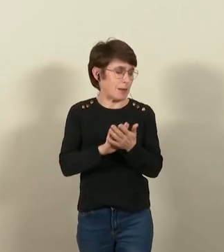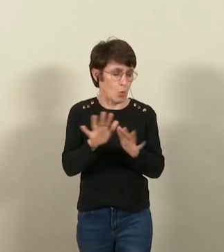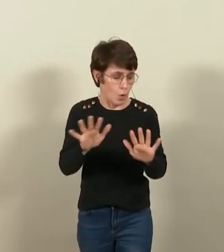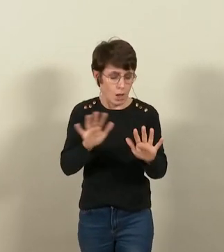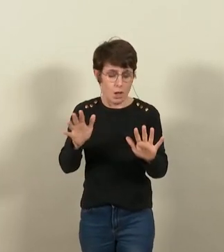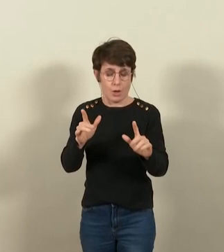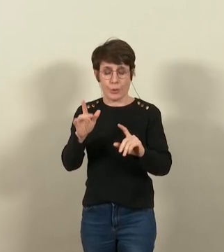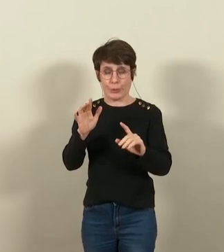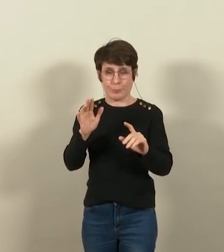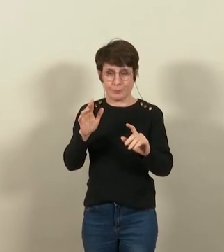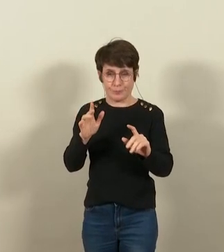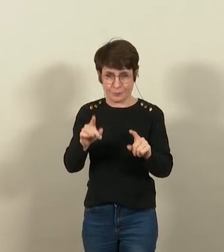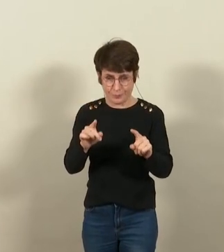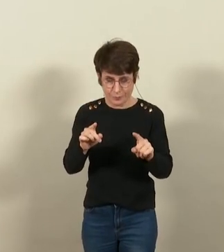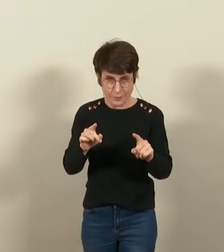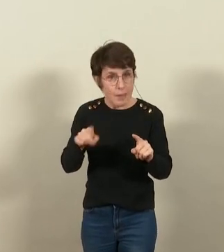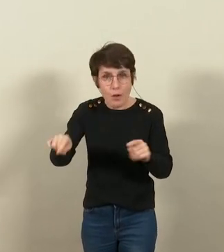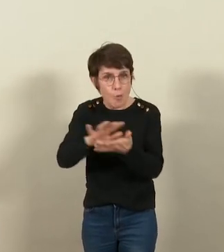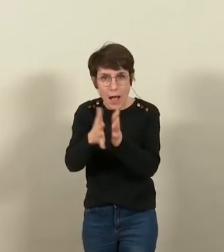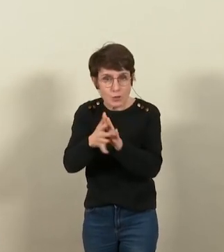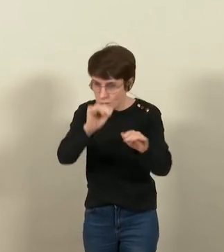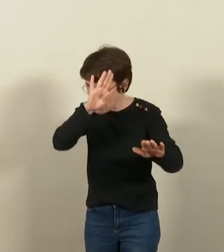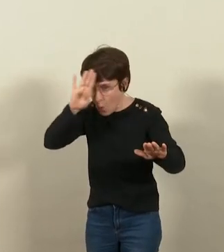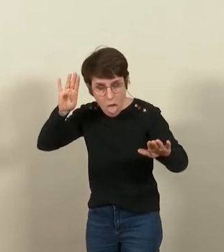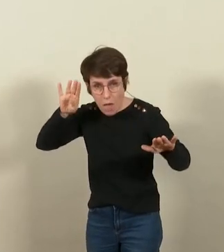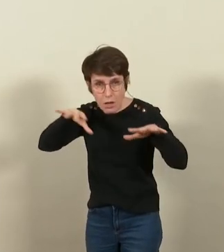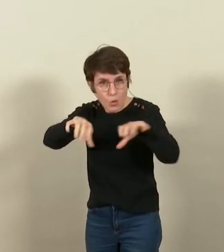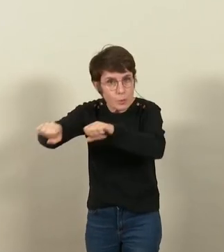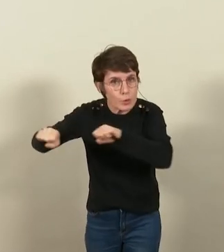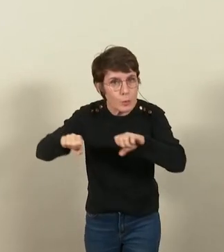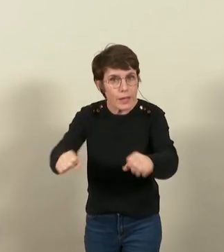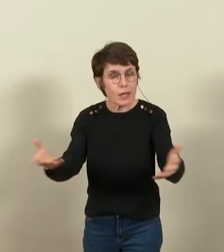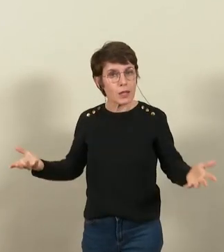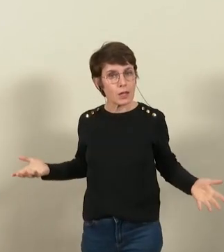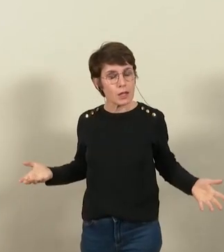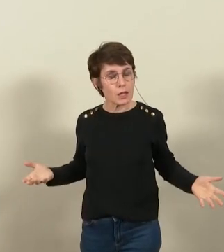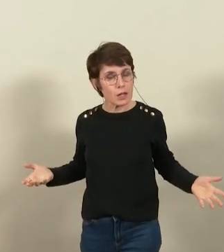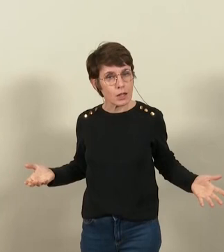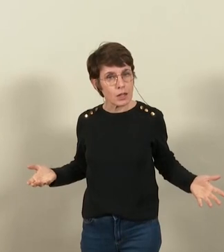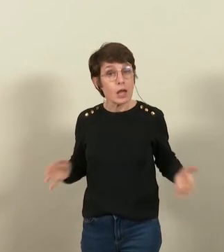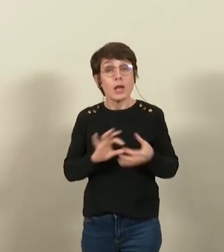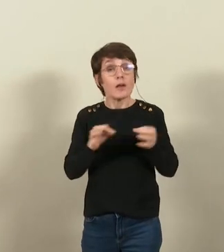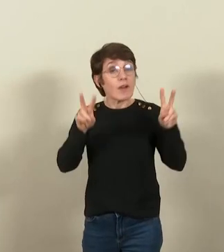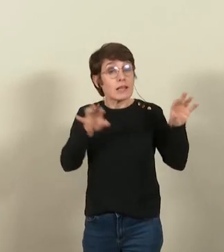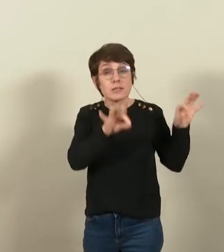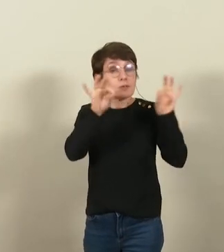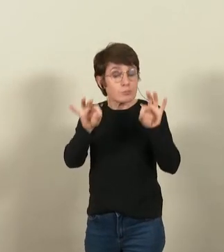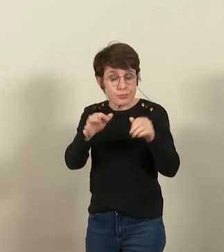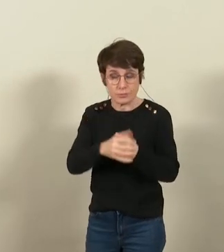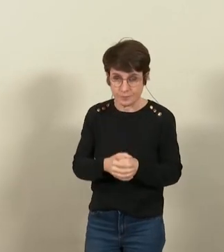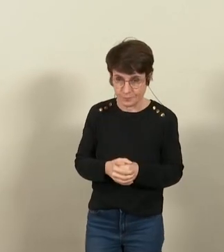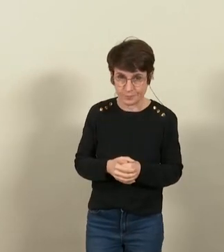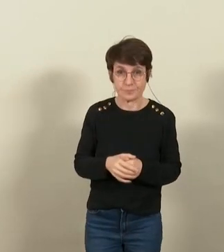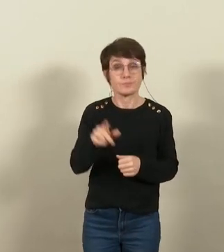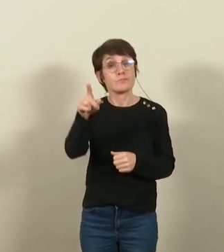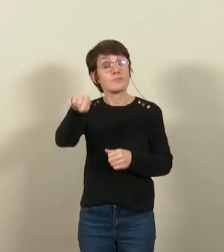n'ont pas que ça à faire je cite je cite à l'appui donc de leur demande